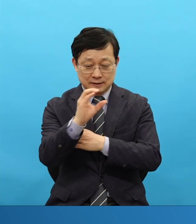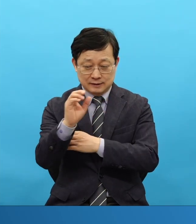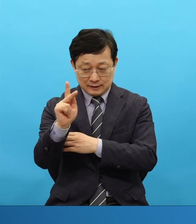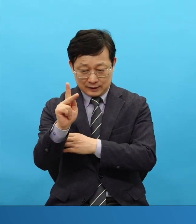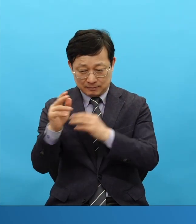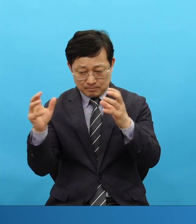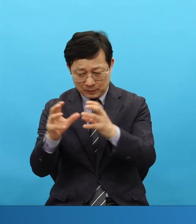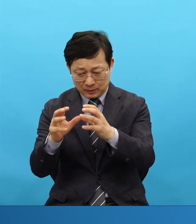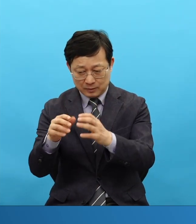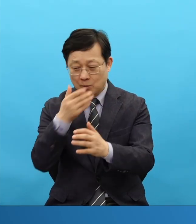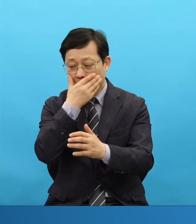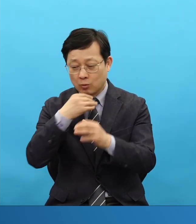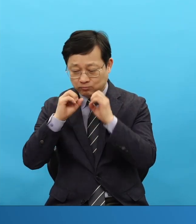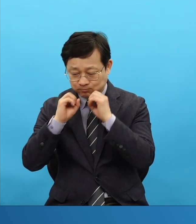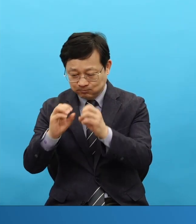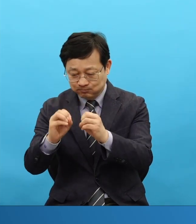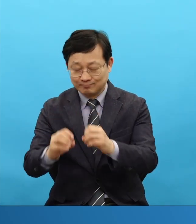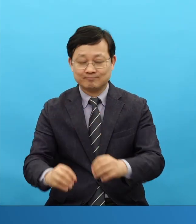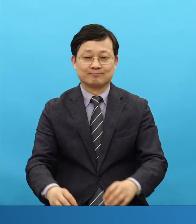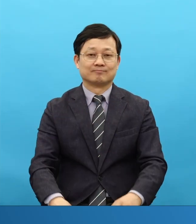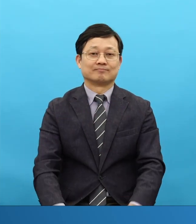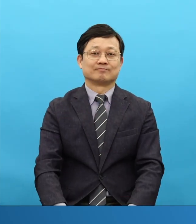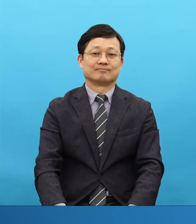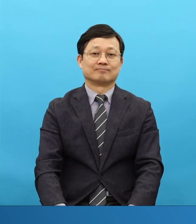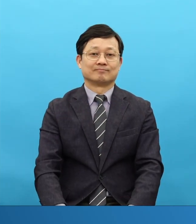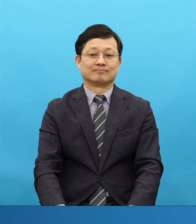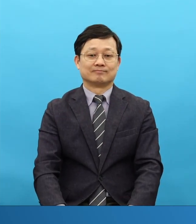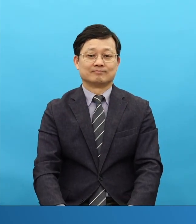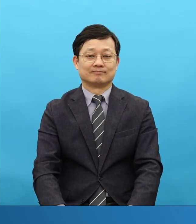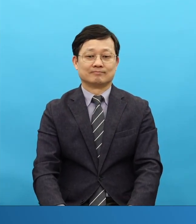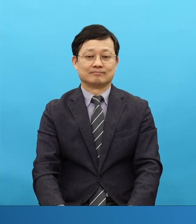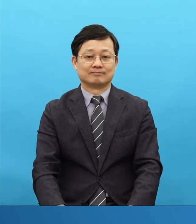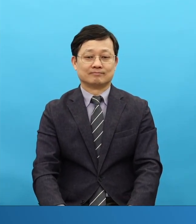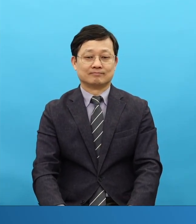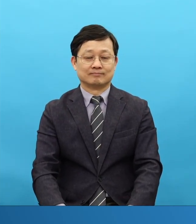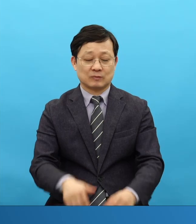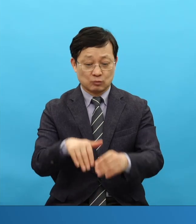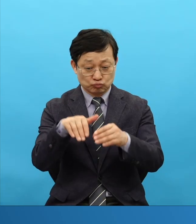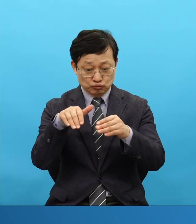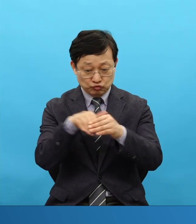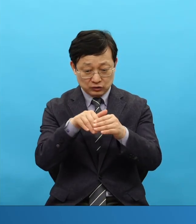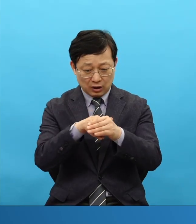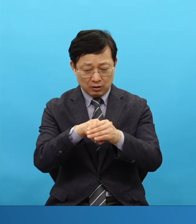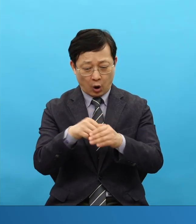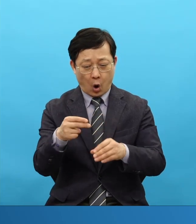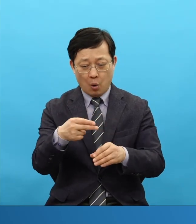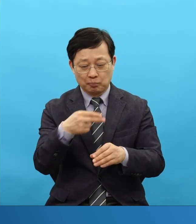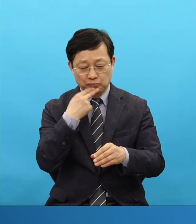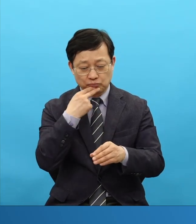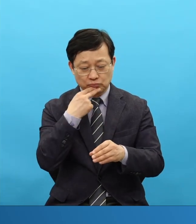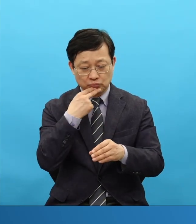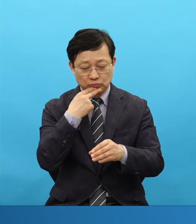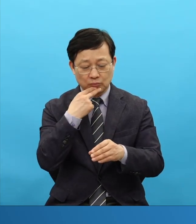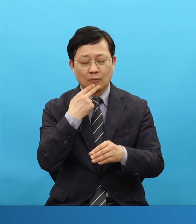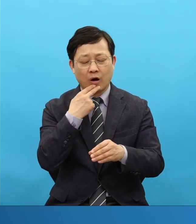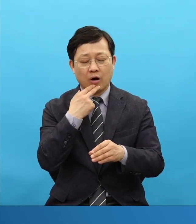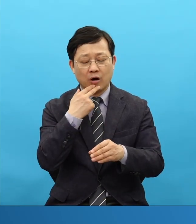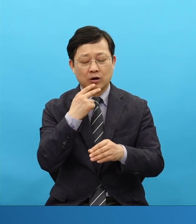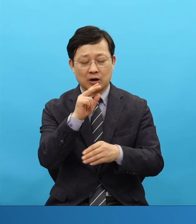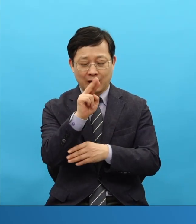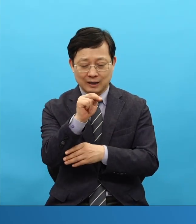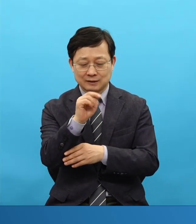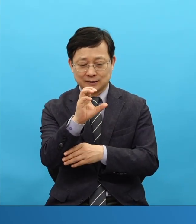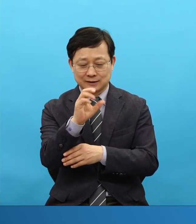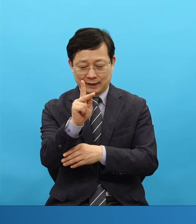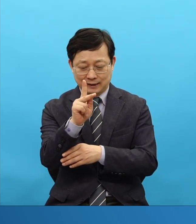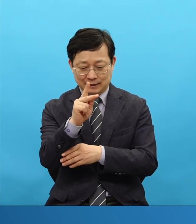CCK들이 있고요. 然后彻底陷在黑暗文化中的 CCK， 문화권 전혀 못 보는 NCK들이 있습니다.